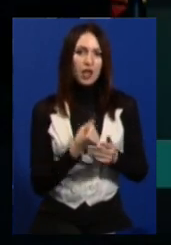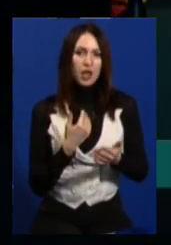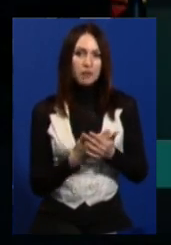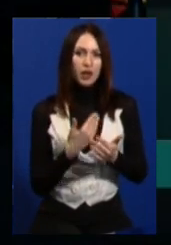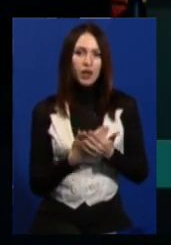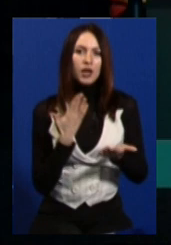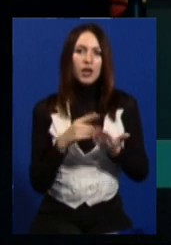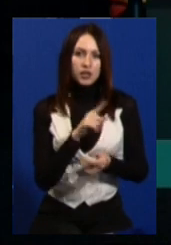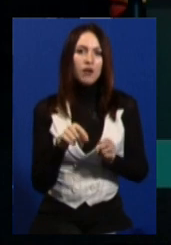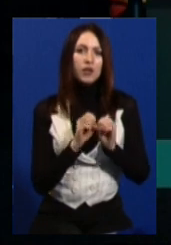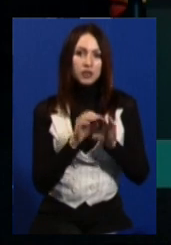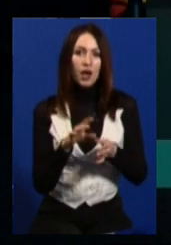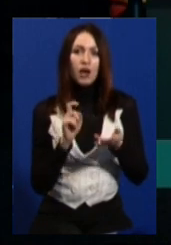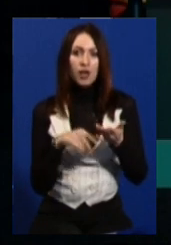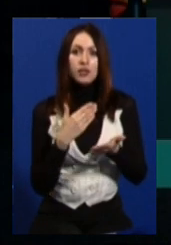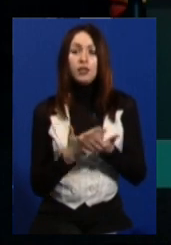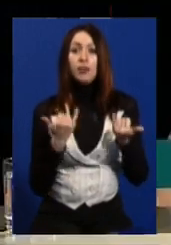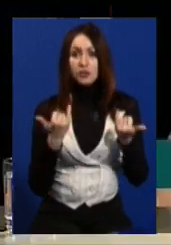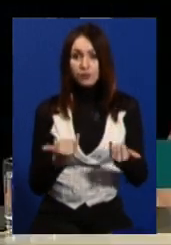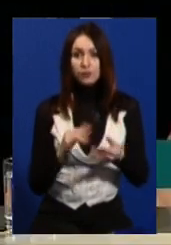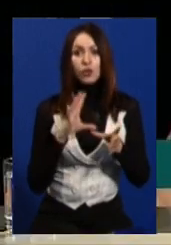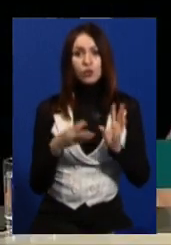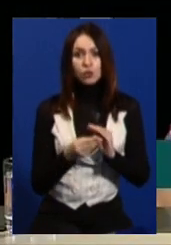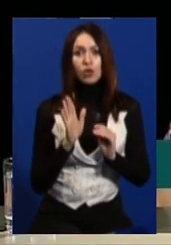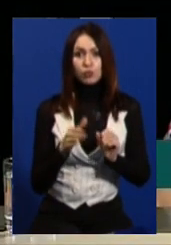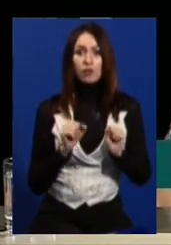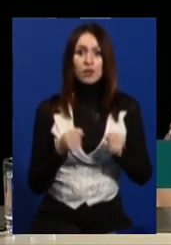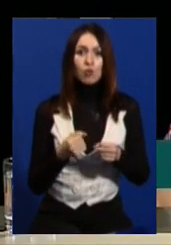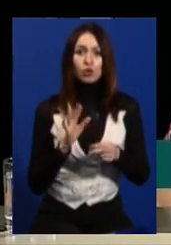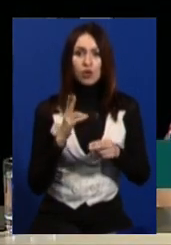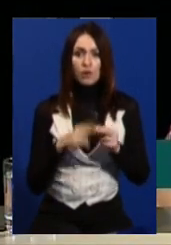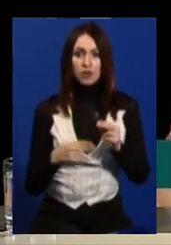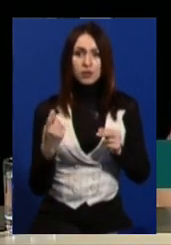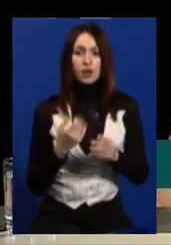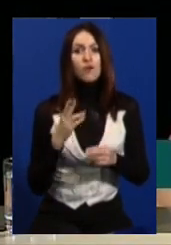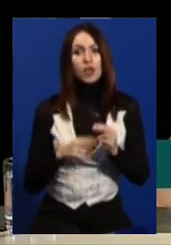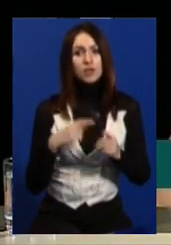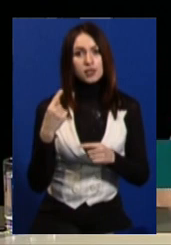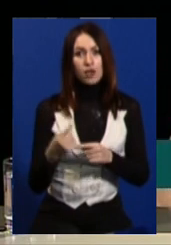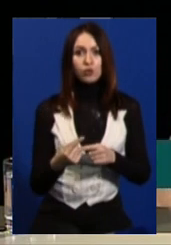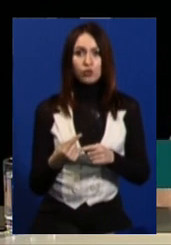если вы сдадите анализ, например, сегодня, то результат будет, возможно, в конце недели или в конце следующей.